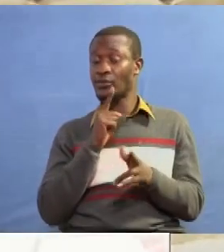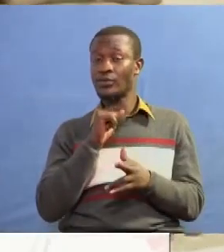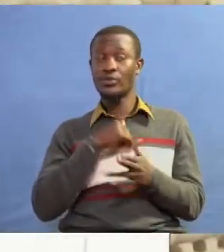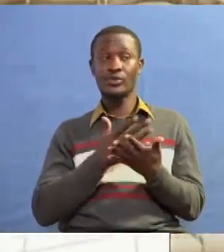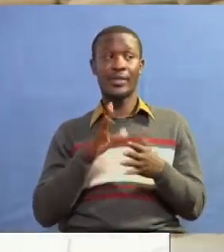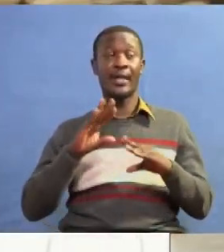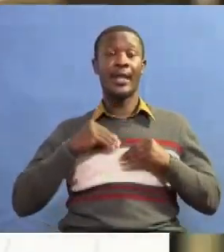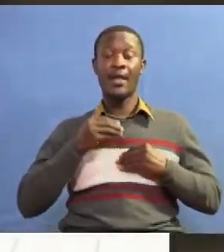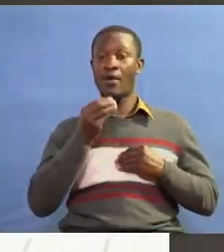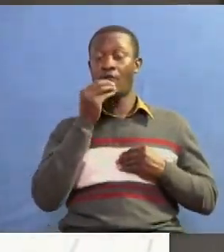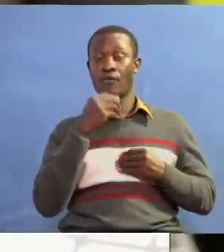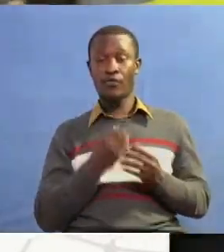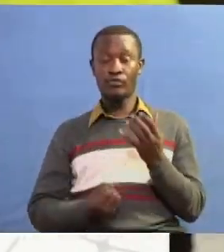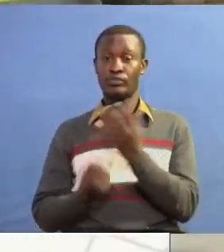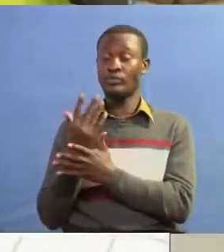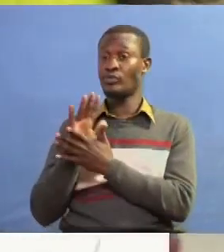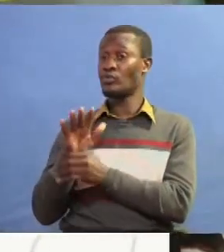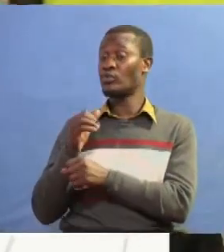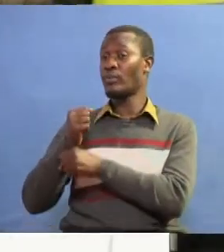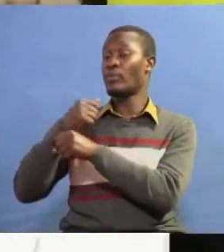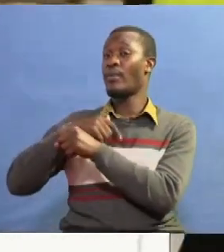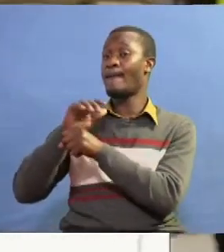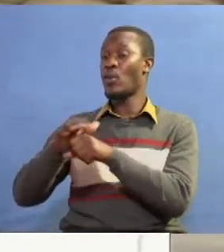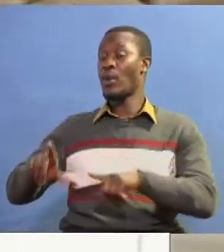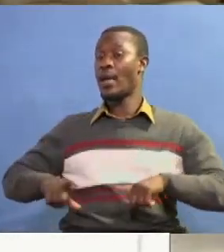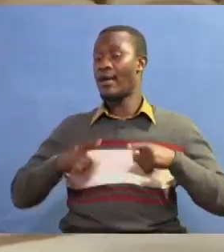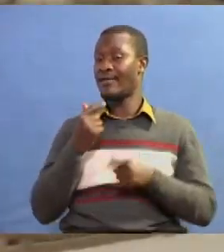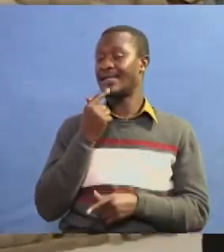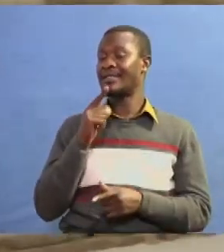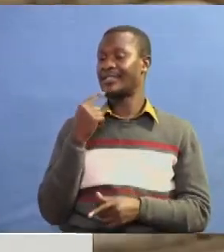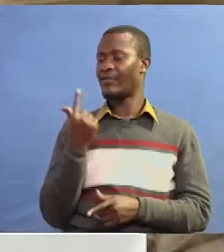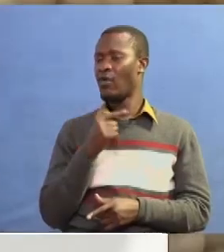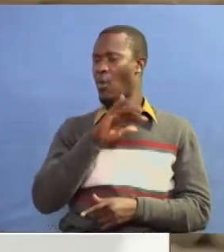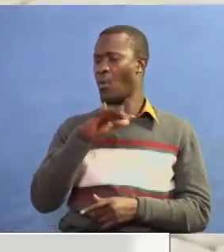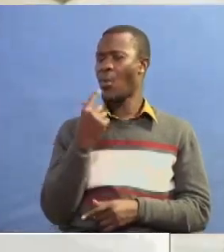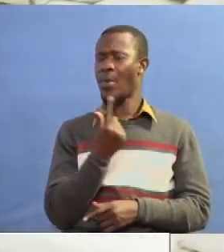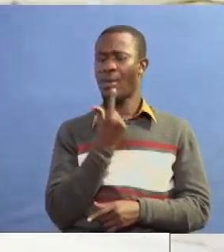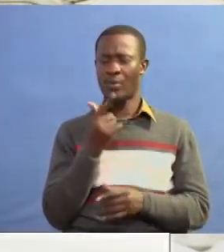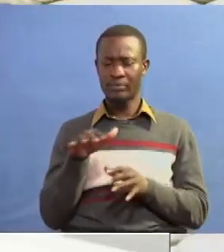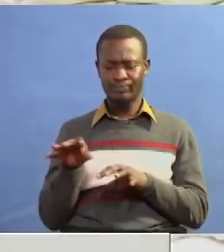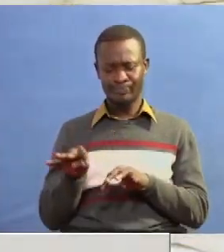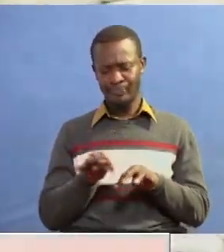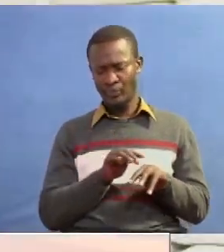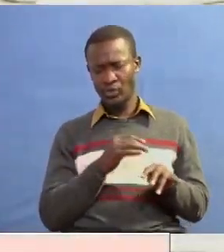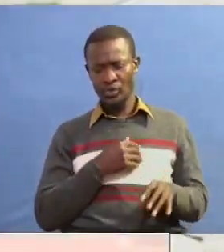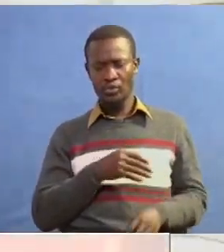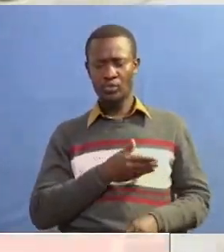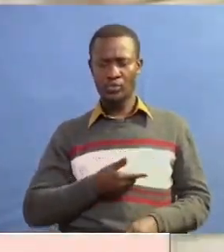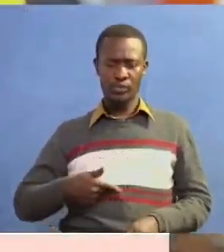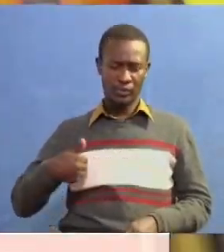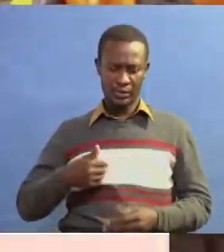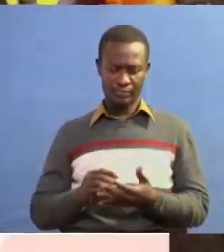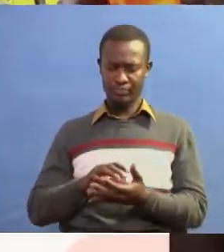food production to support more livelihoods, explaining that the only way out of hunger crisis is improvement of